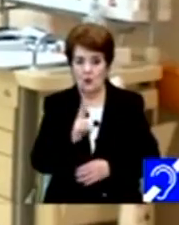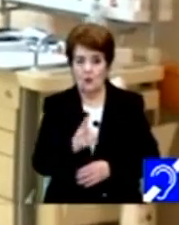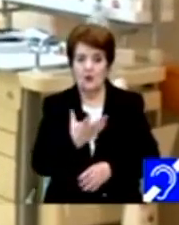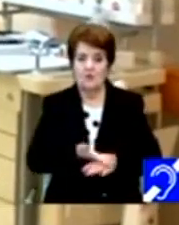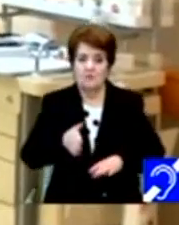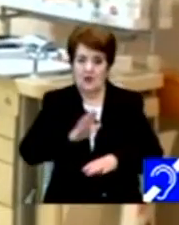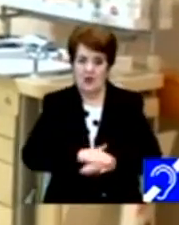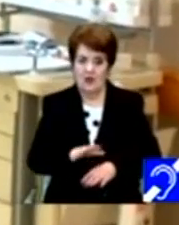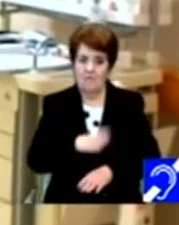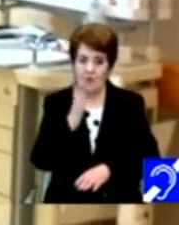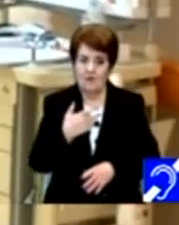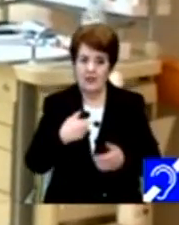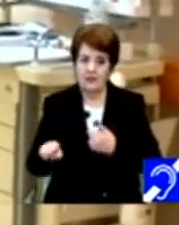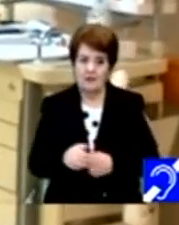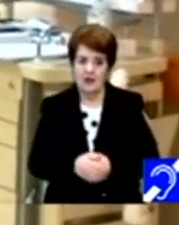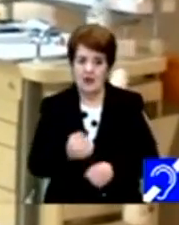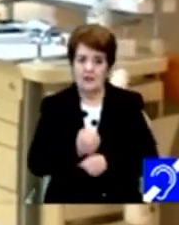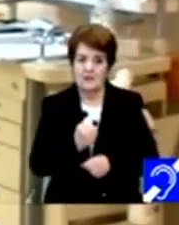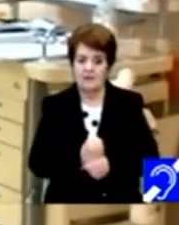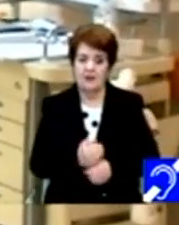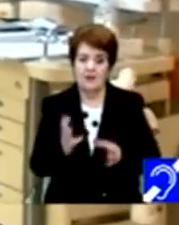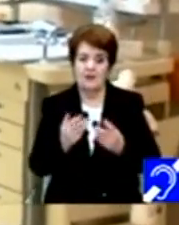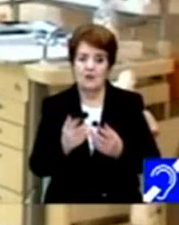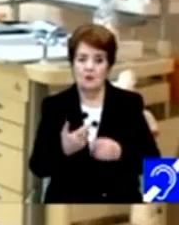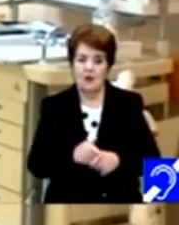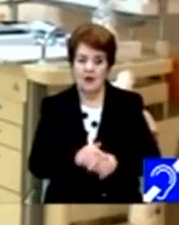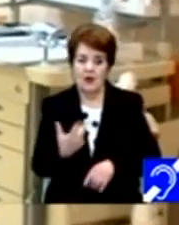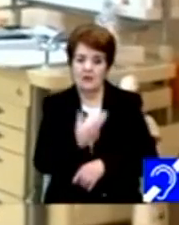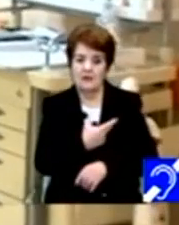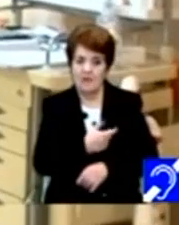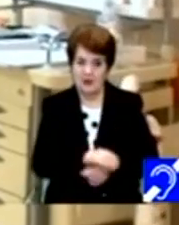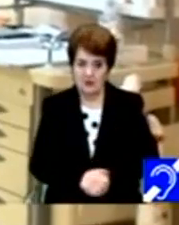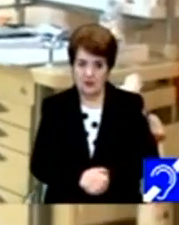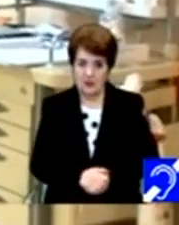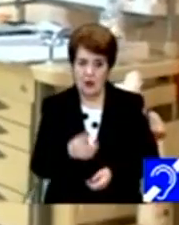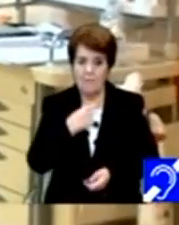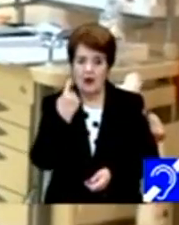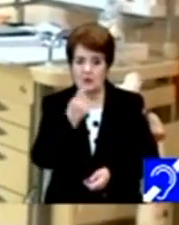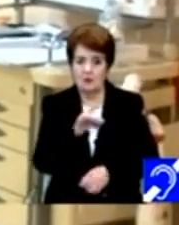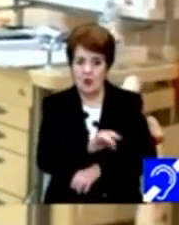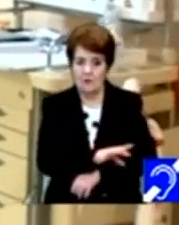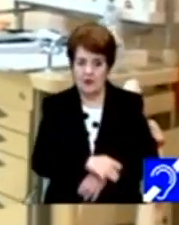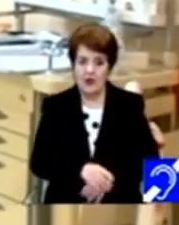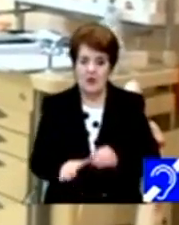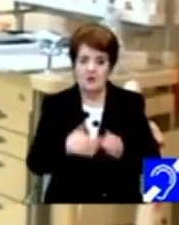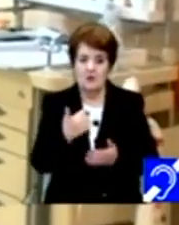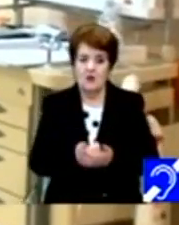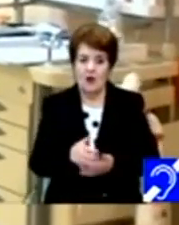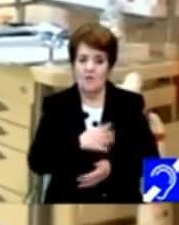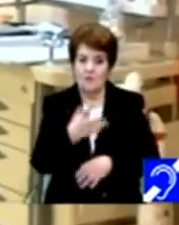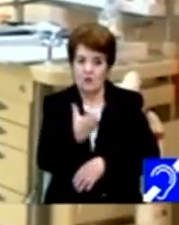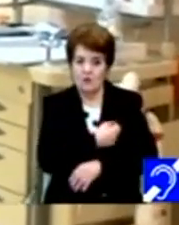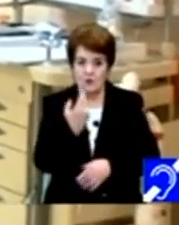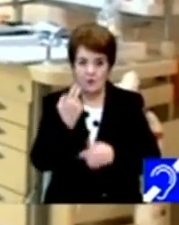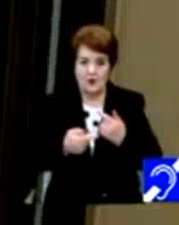grele. Sper că diferența să fie făcută de numărul celor care se vaccinează, pentru că persoanele vulnerabile, în general, au fost vaccinate